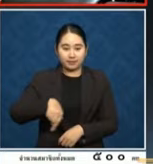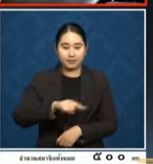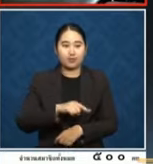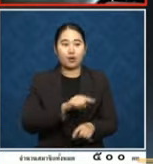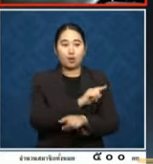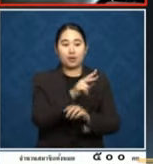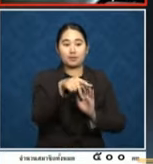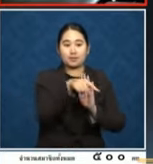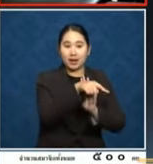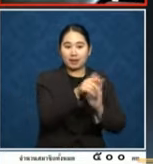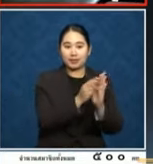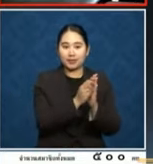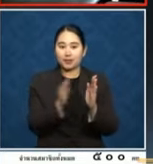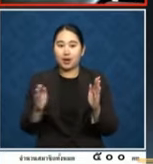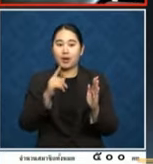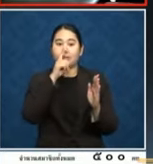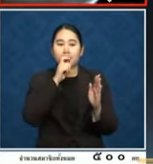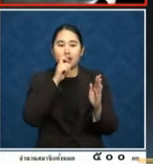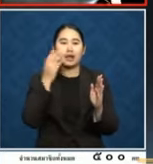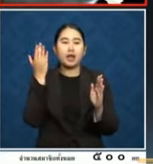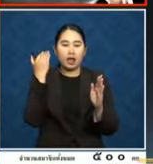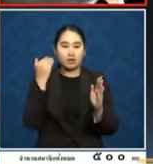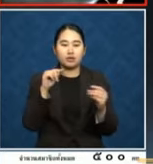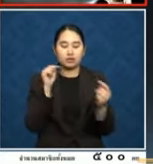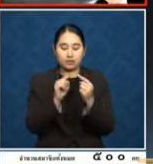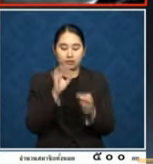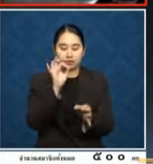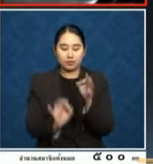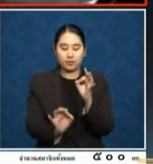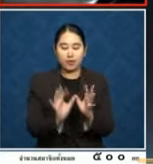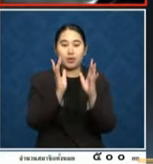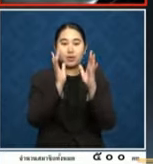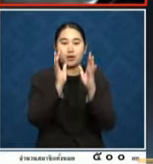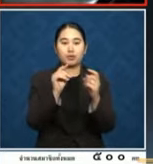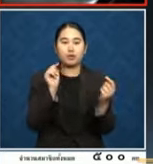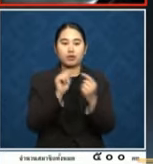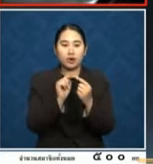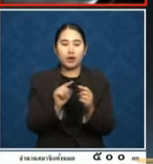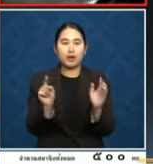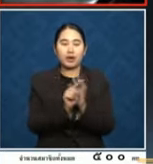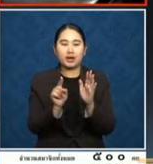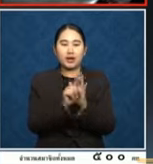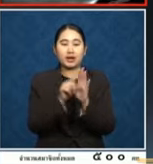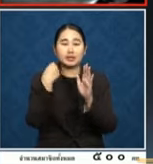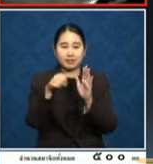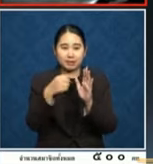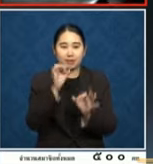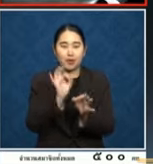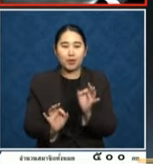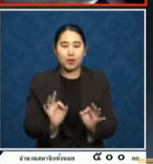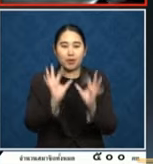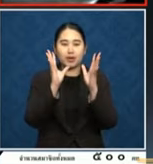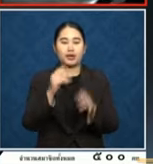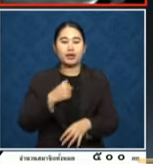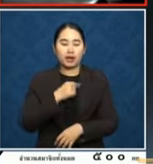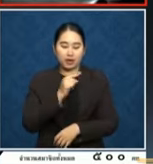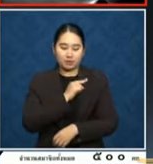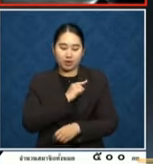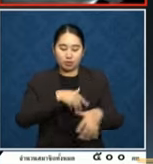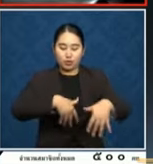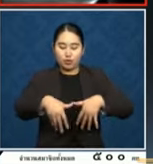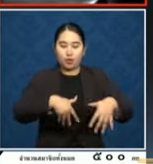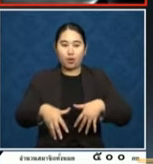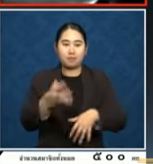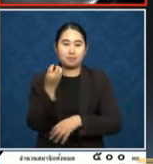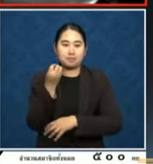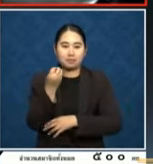งวันอาทิตย์ที่ผ่านมานะคะมีเหตุเพลิงไหม้ในเขตคลองสามวาถึง10ครั้งด้วยกันและเขตของดิฉันเป็นเขตที่มีประชากรม